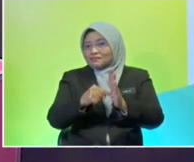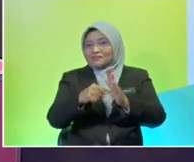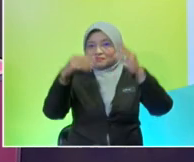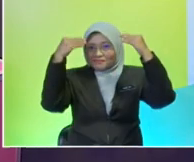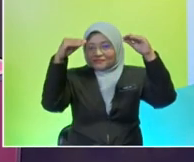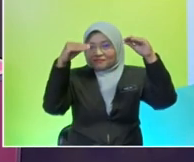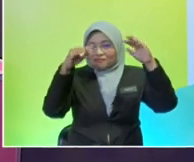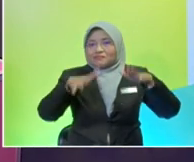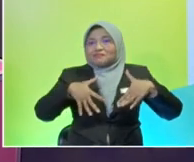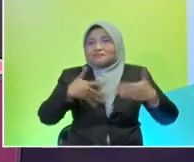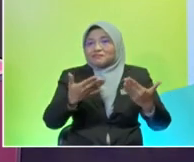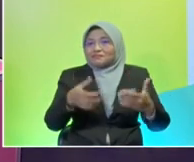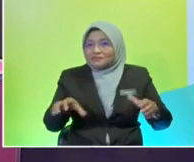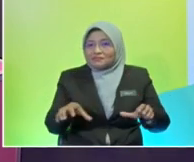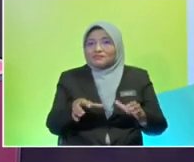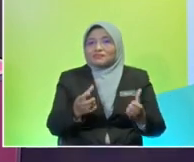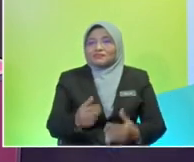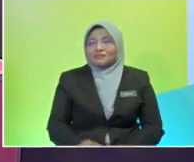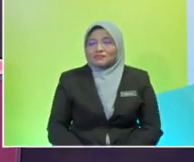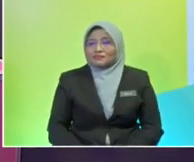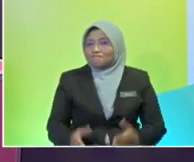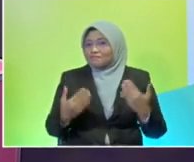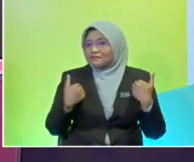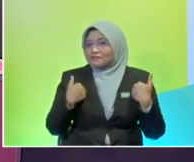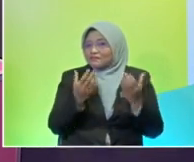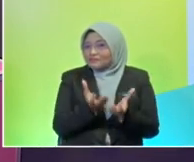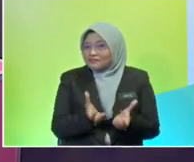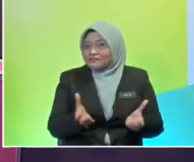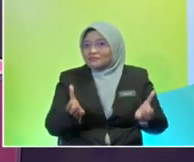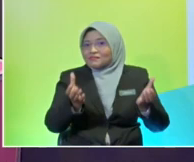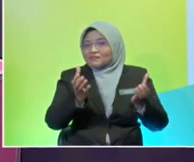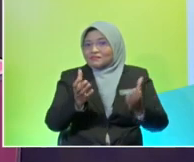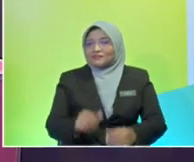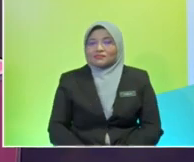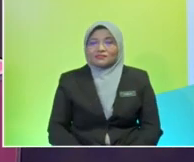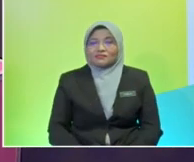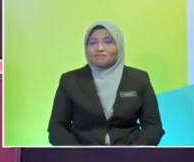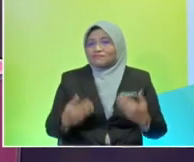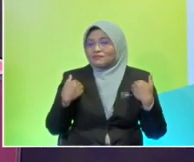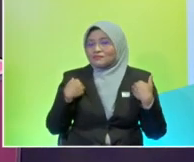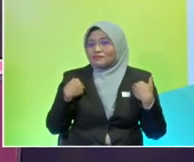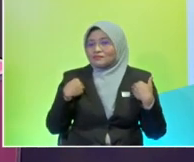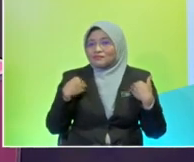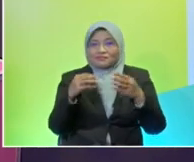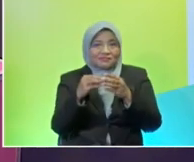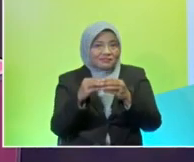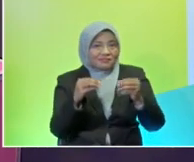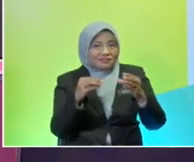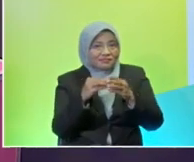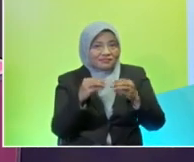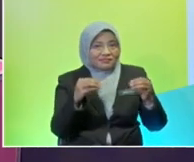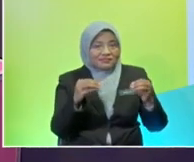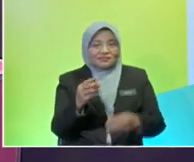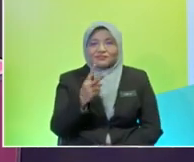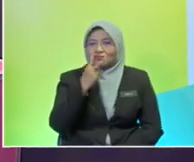ada bekas dan Nisa dari Letakkan bola Kapas di atasnya pewarna